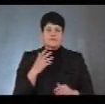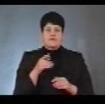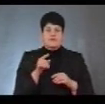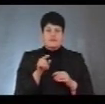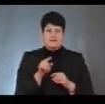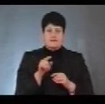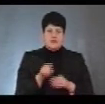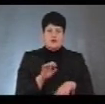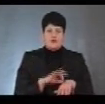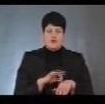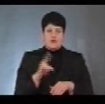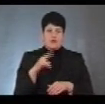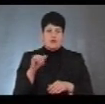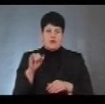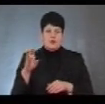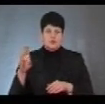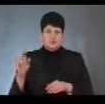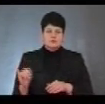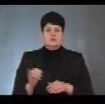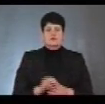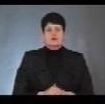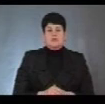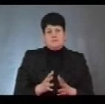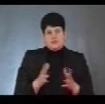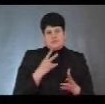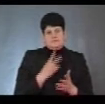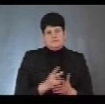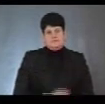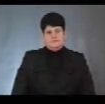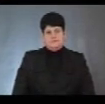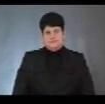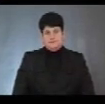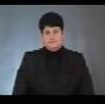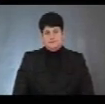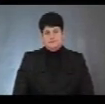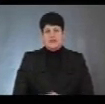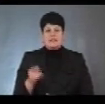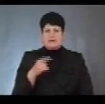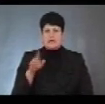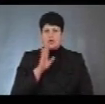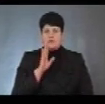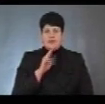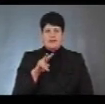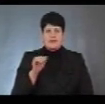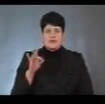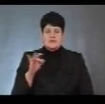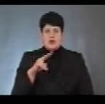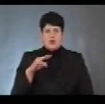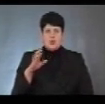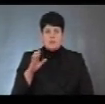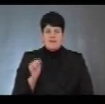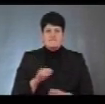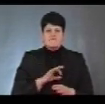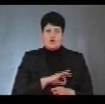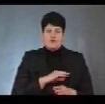сьогодні поспілкувалися з рідними хлопчика. Більше про це у наступному сюжеті. Тернополянка Лариса Люба виховує двох